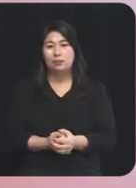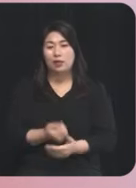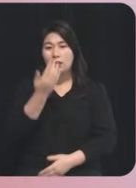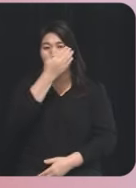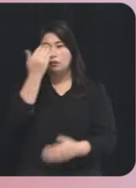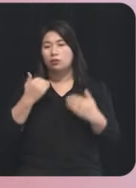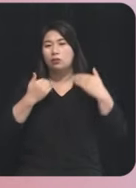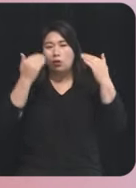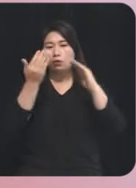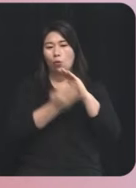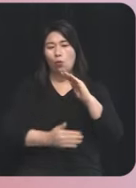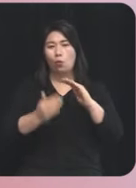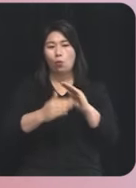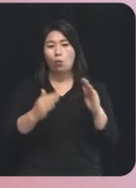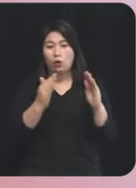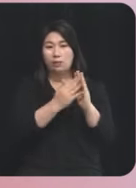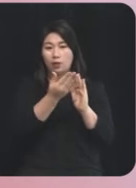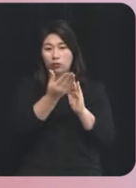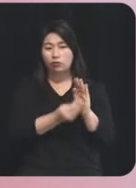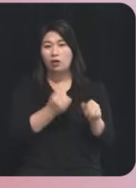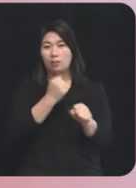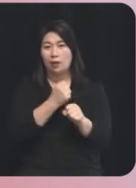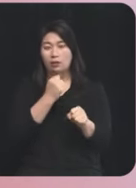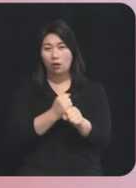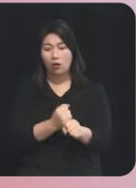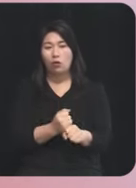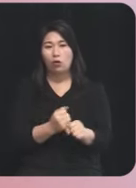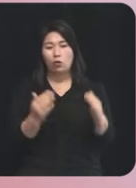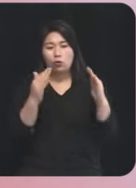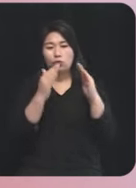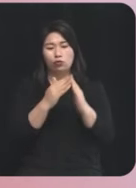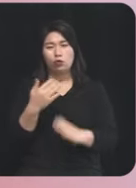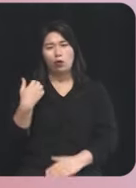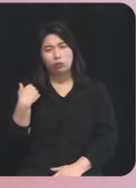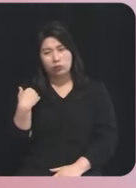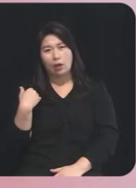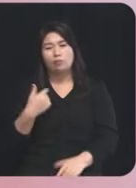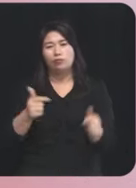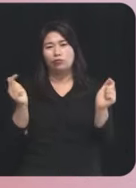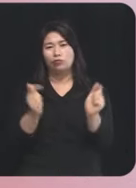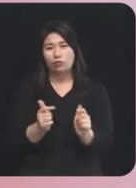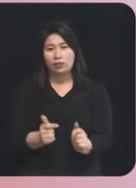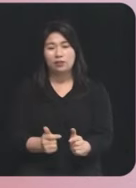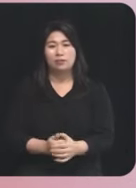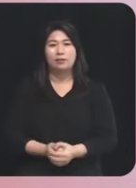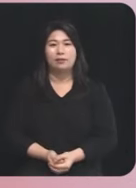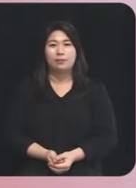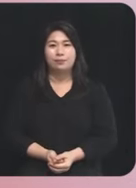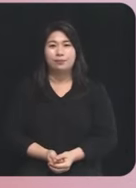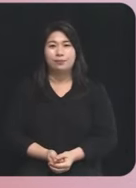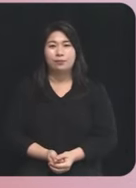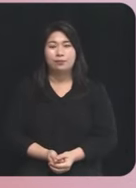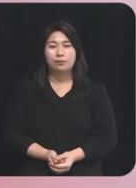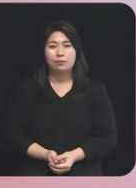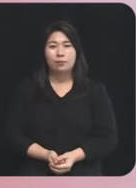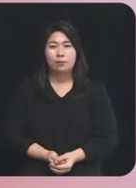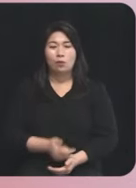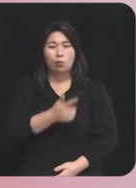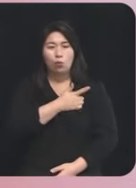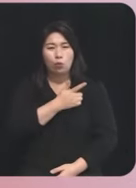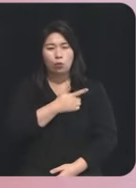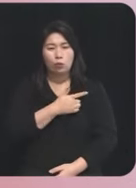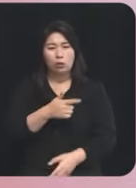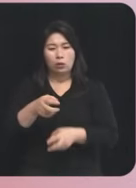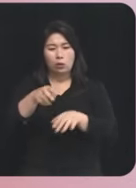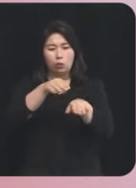청년 공공임대주택을 확대해 주거 부담을 줄이도록 하겠습니다. 노형연동 교통체증